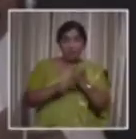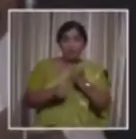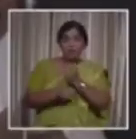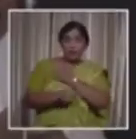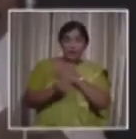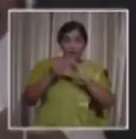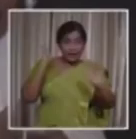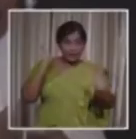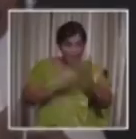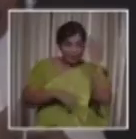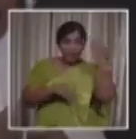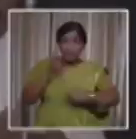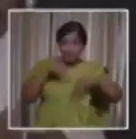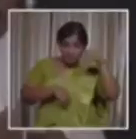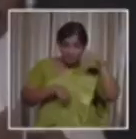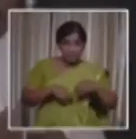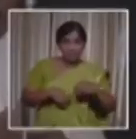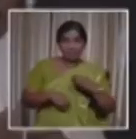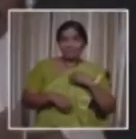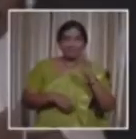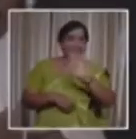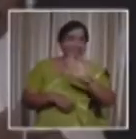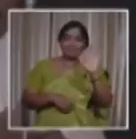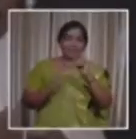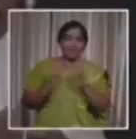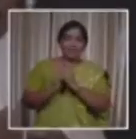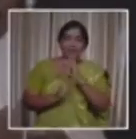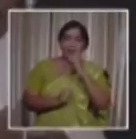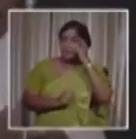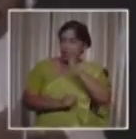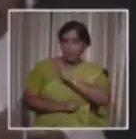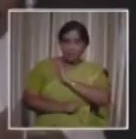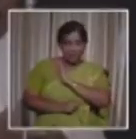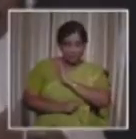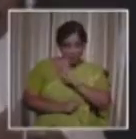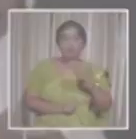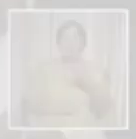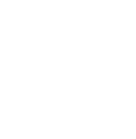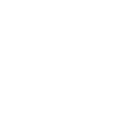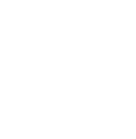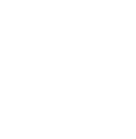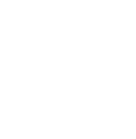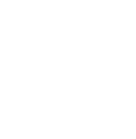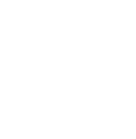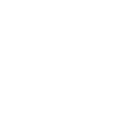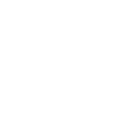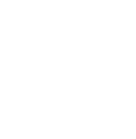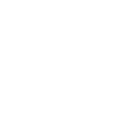ගෙදර යවන දැන්ට අපේ ඡන්දේ භාවිතා කරන්න කියලා. එහෙමනම් අපි කරන්න බලාපොරොත්තු වෙන්නේ නැහැ කියන එක අපි මේ වෙලාවේ කියනවා.